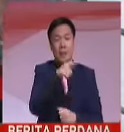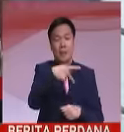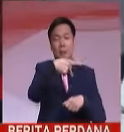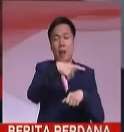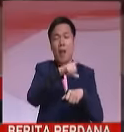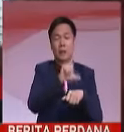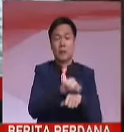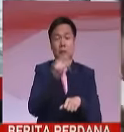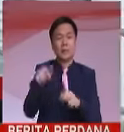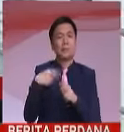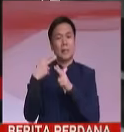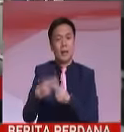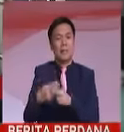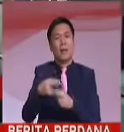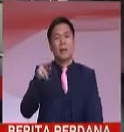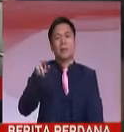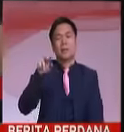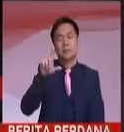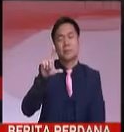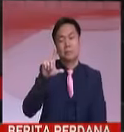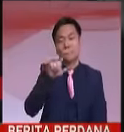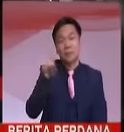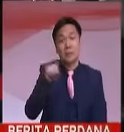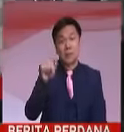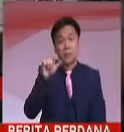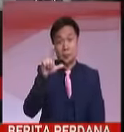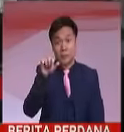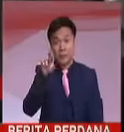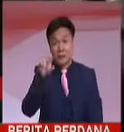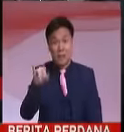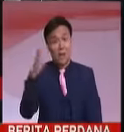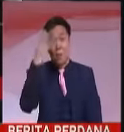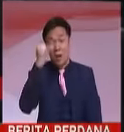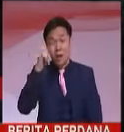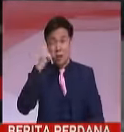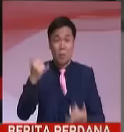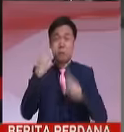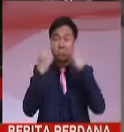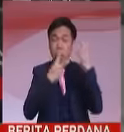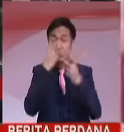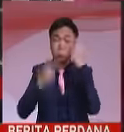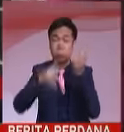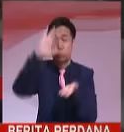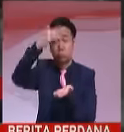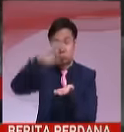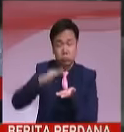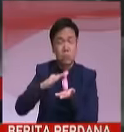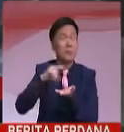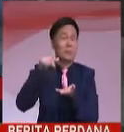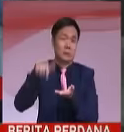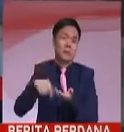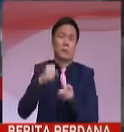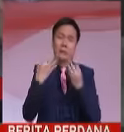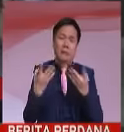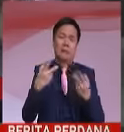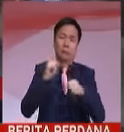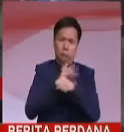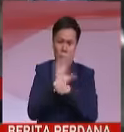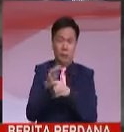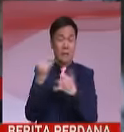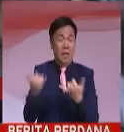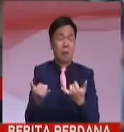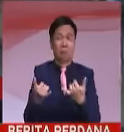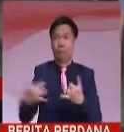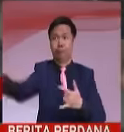Kaulah jav.me hazri adonan berkata keadaan ini susulan pendek mycofix 19 dengan pintu masuk negara masih